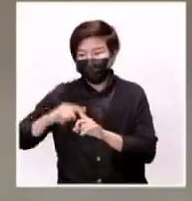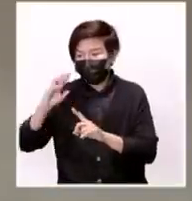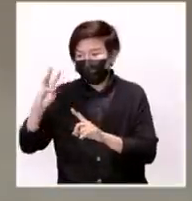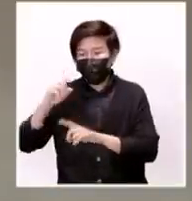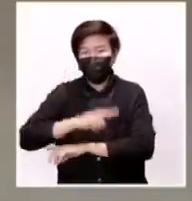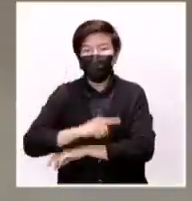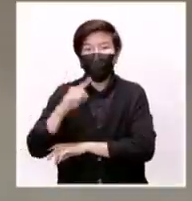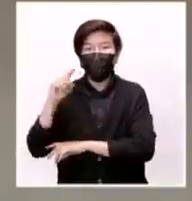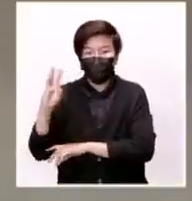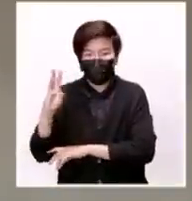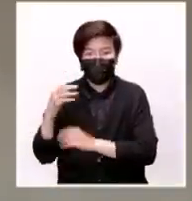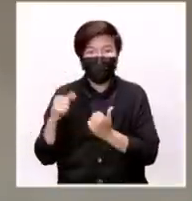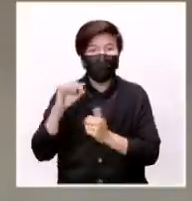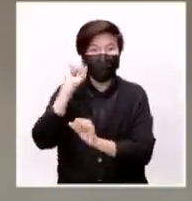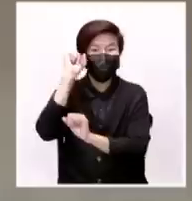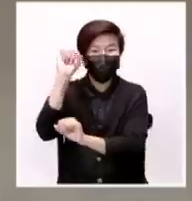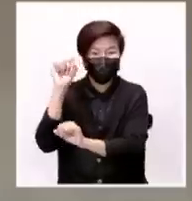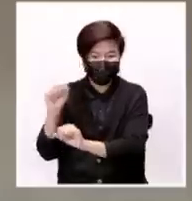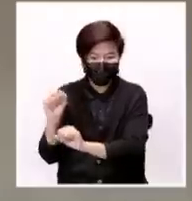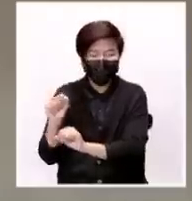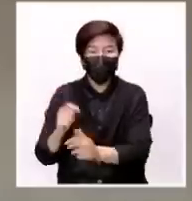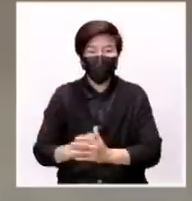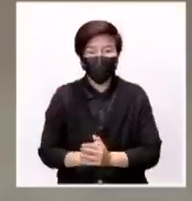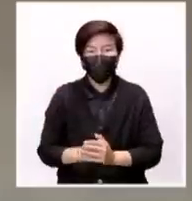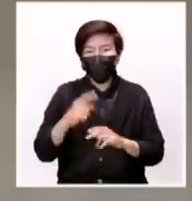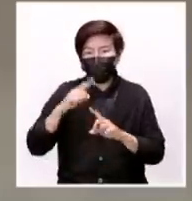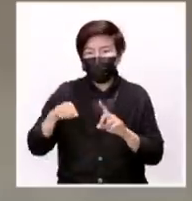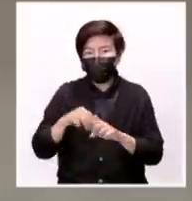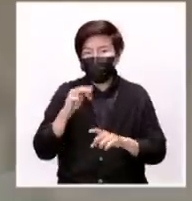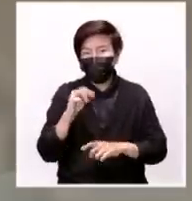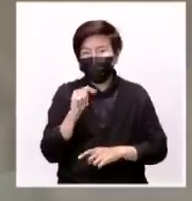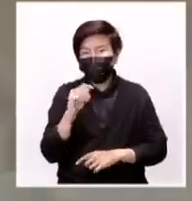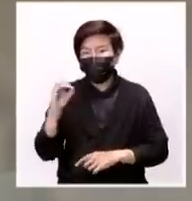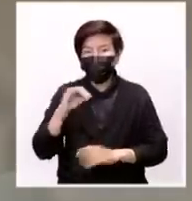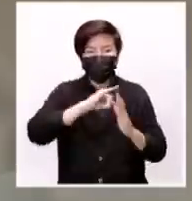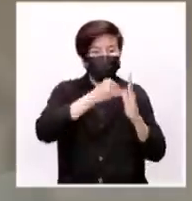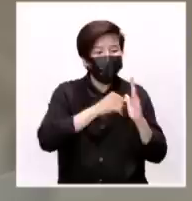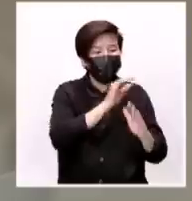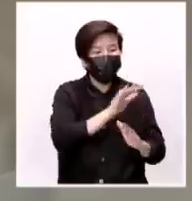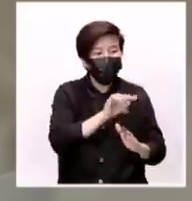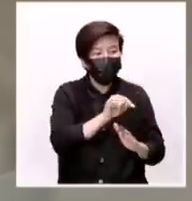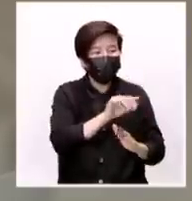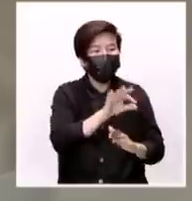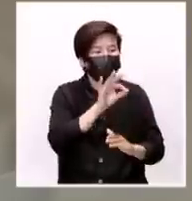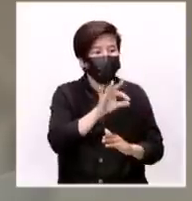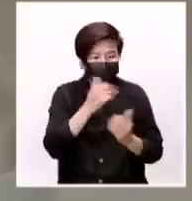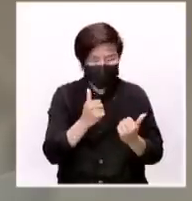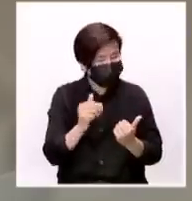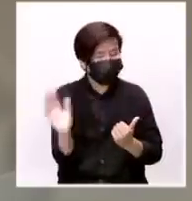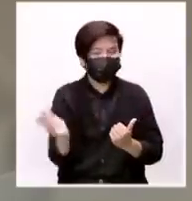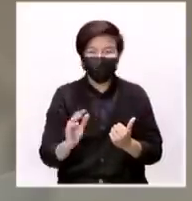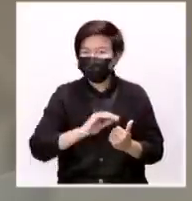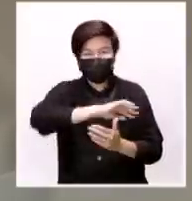ค่ะแต่เดิมคำสั่งนี้คือ Movement Control Order หรือว่า MCO กำหนดใช้แค่บางพื้นที่เท่านั้นปรากฏว่ารอบนี้ทั้งประเทศเลยน